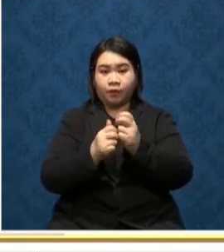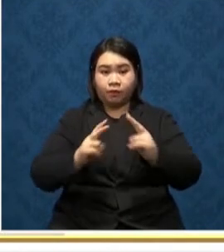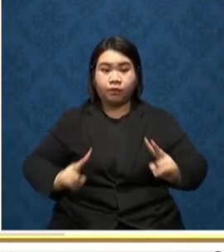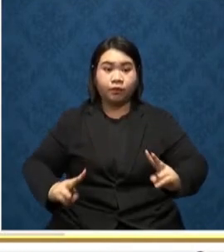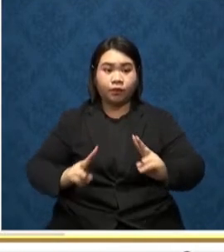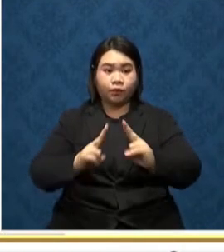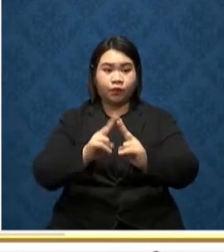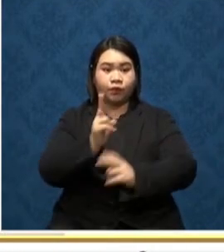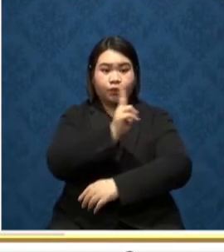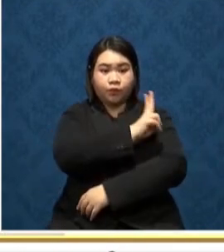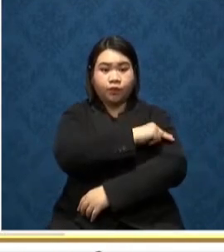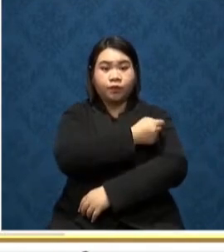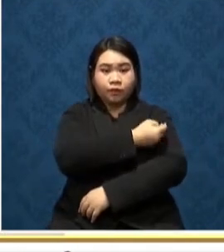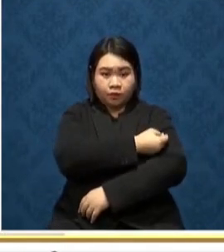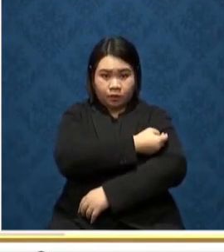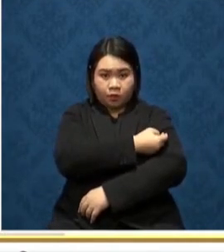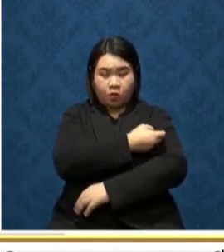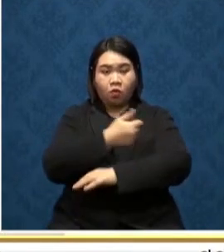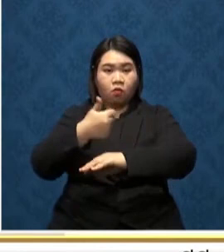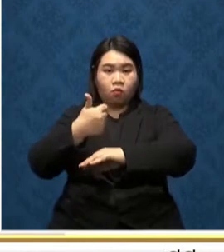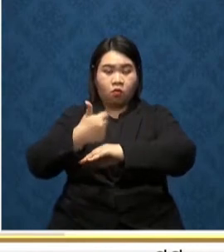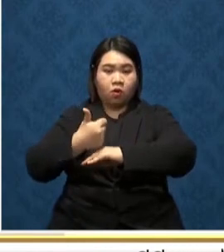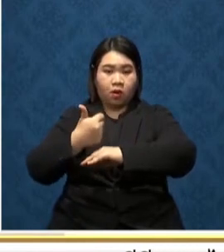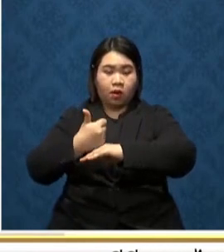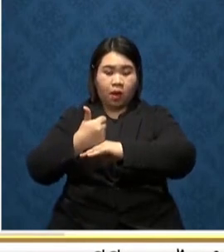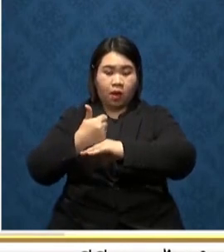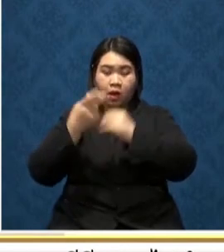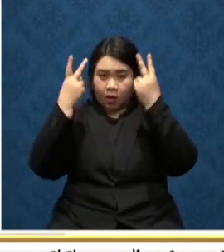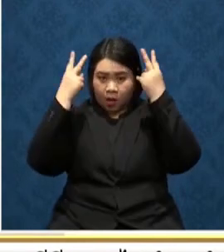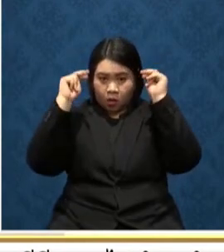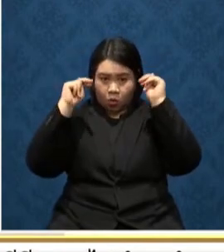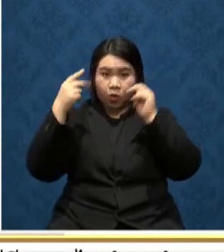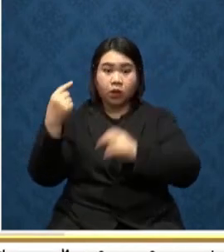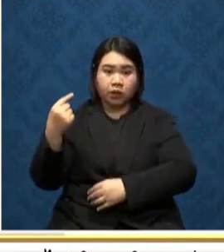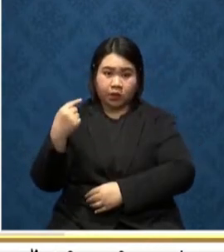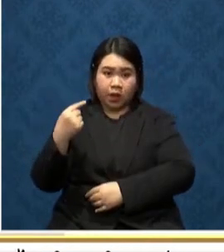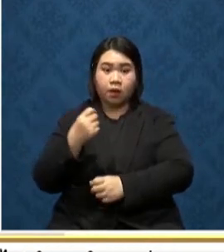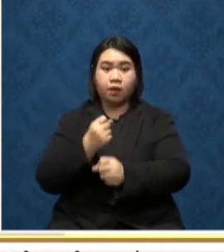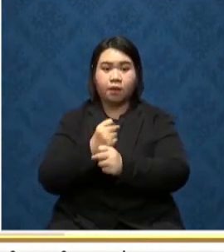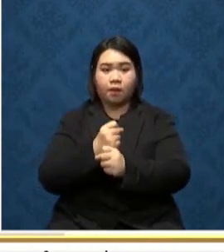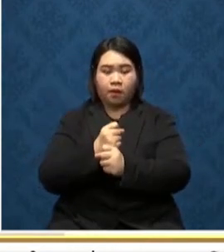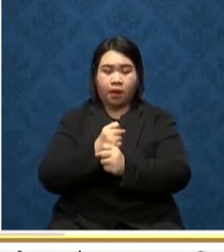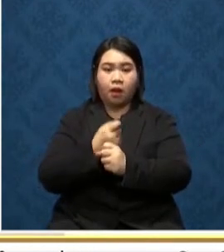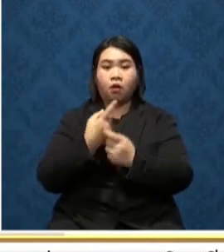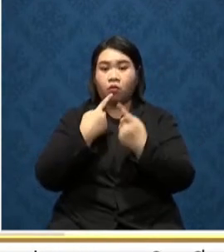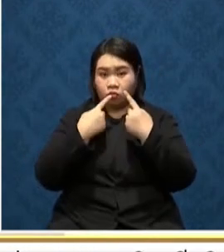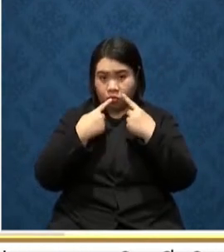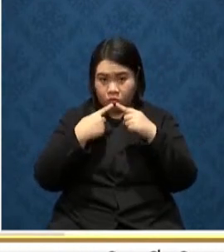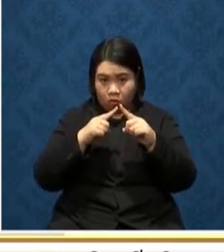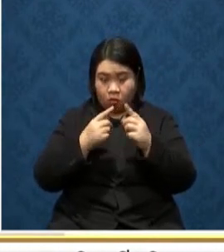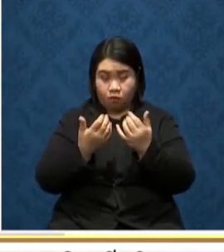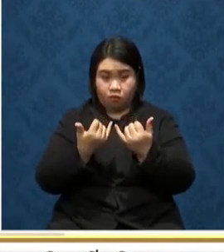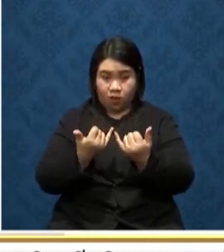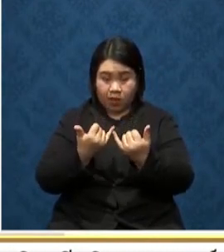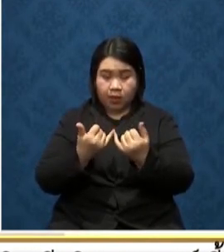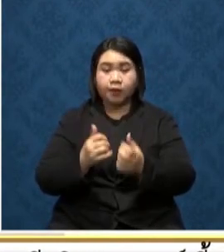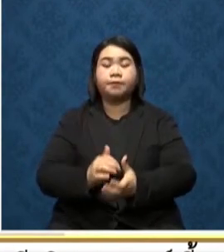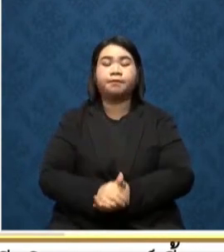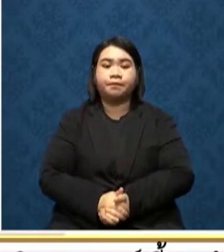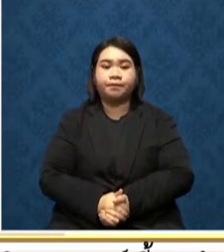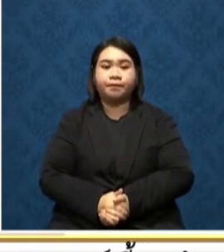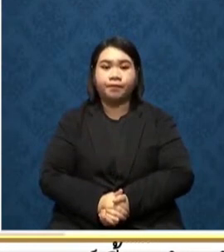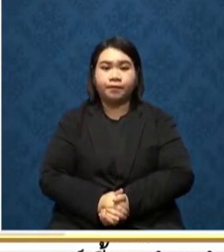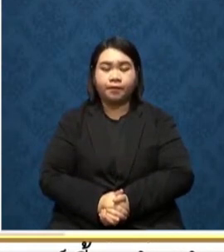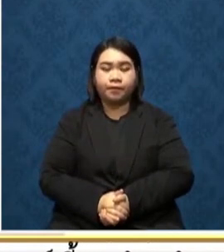อนาสุข ไดรมบหมายจากธนยกรธมนตรี เพื่อตอบกระทุ